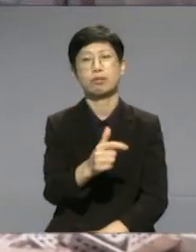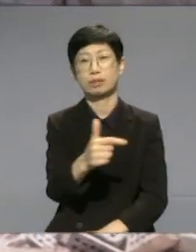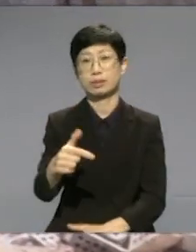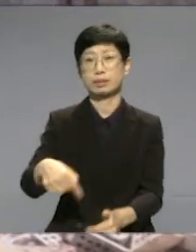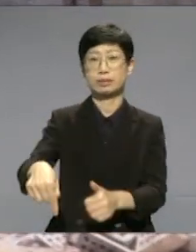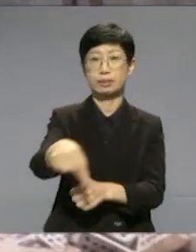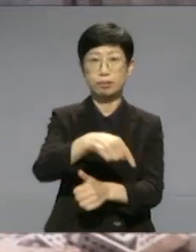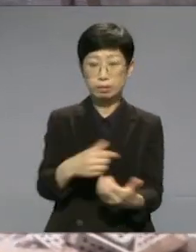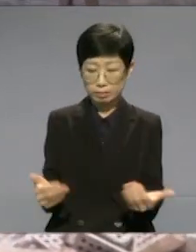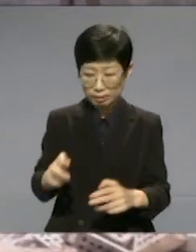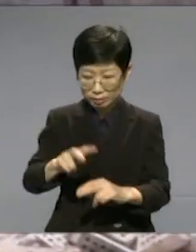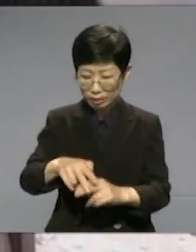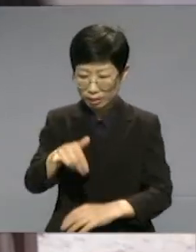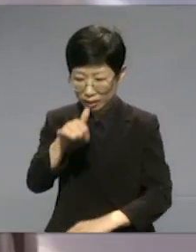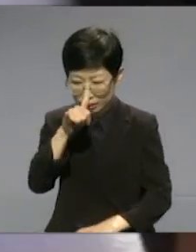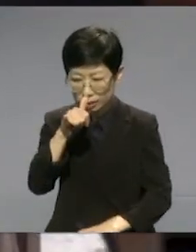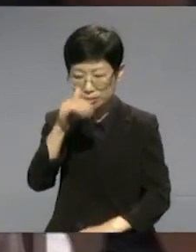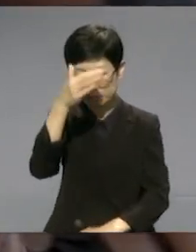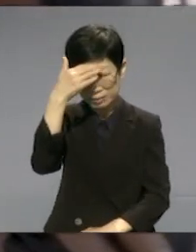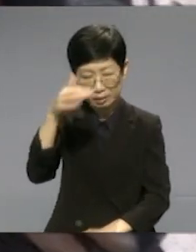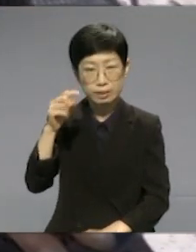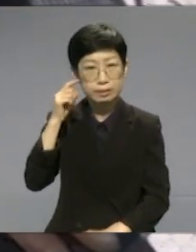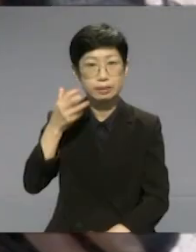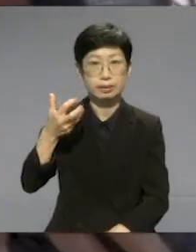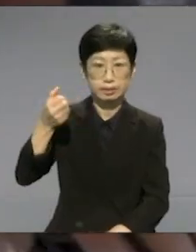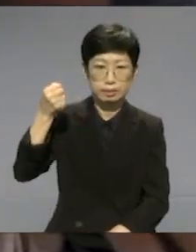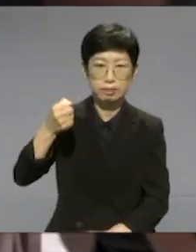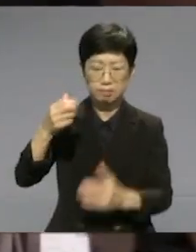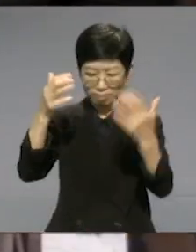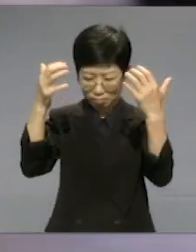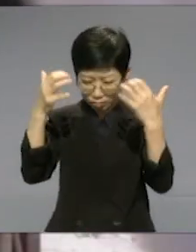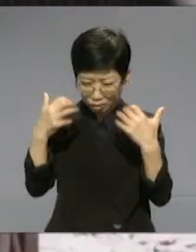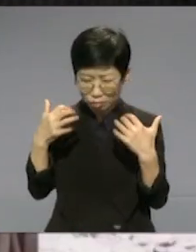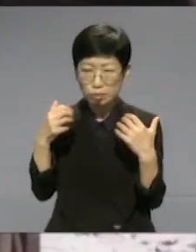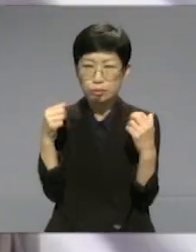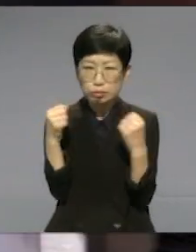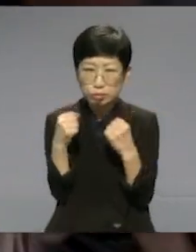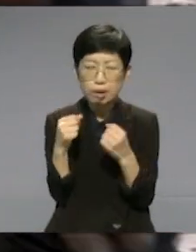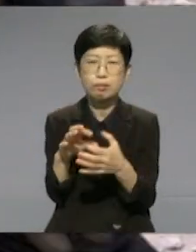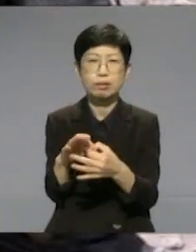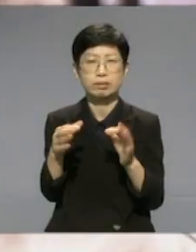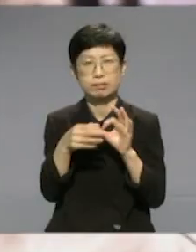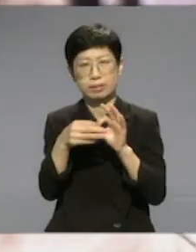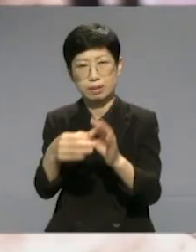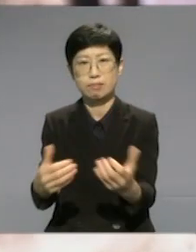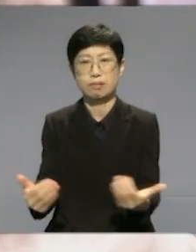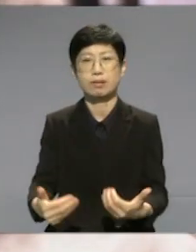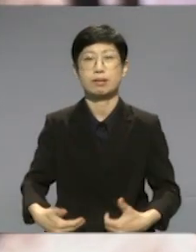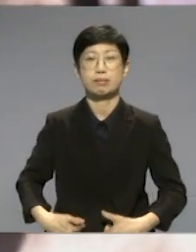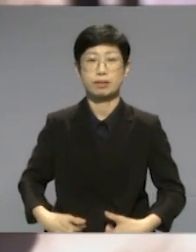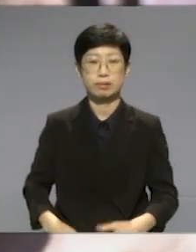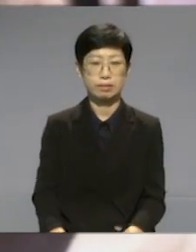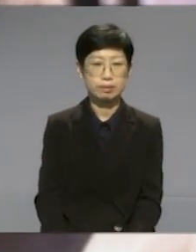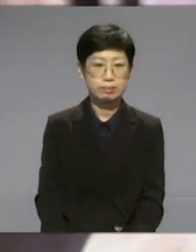상황에서는 일자리가 있다는 자체가 다행으로 덥고 춥고를 가릴 처지가 아닙니다.